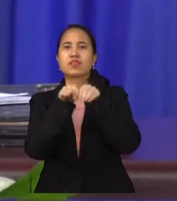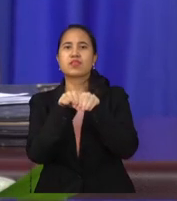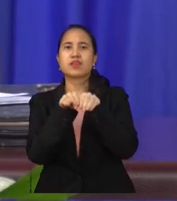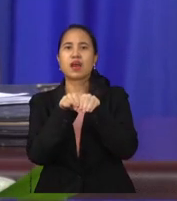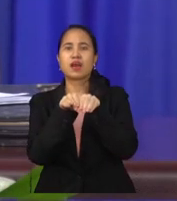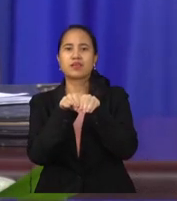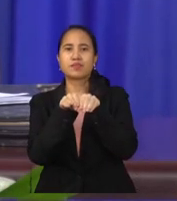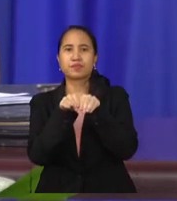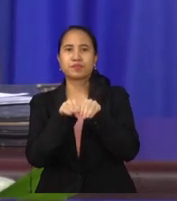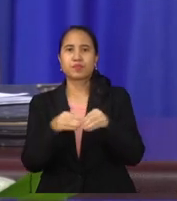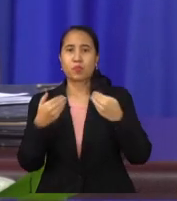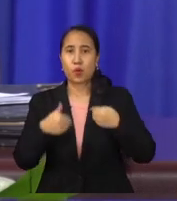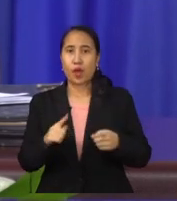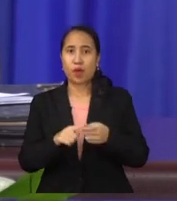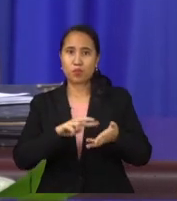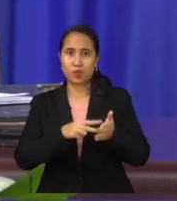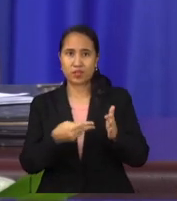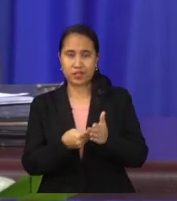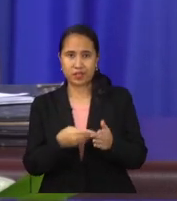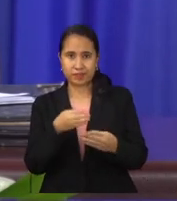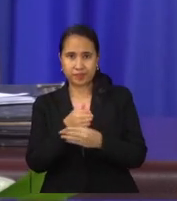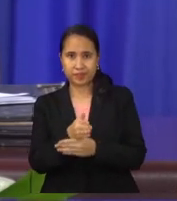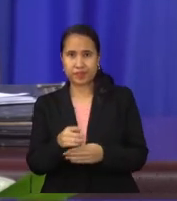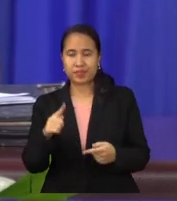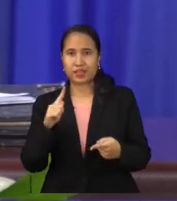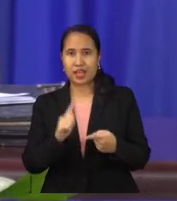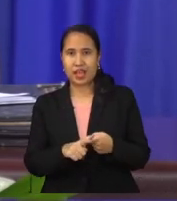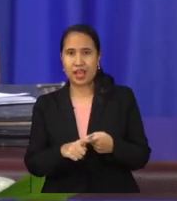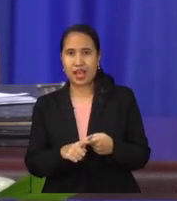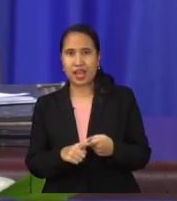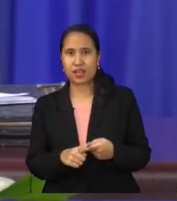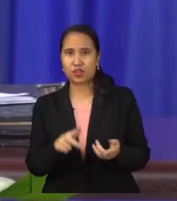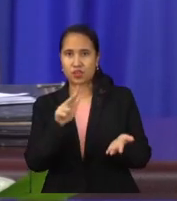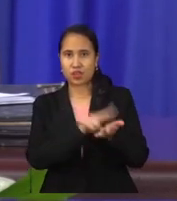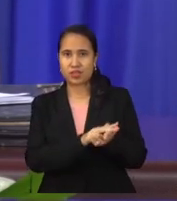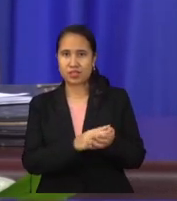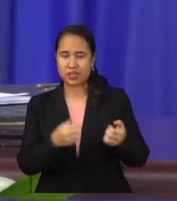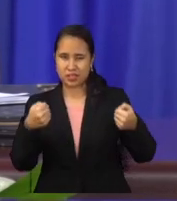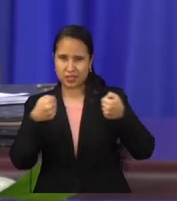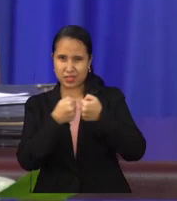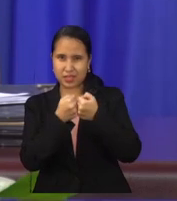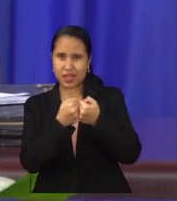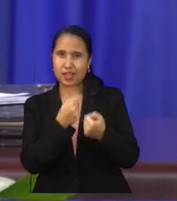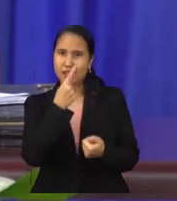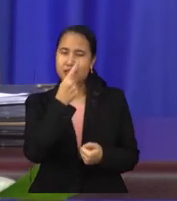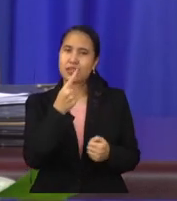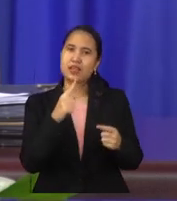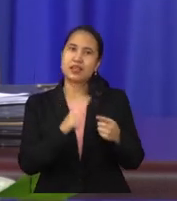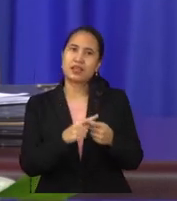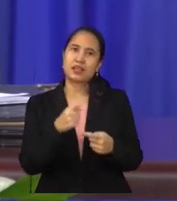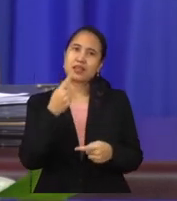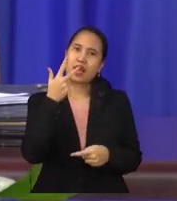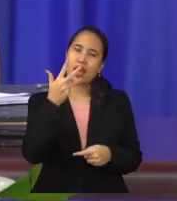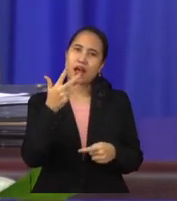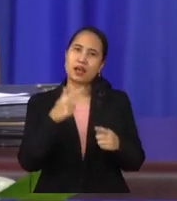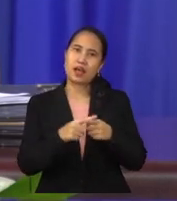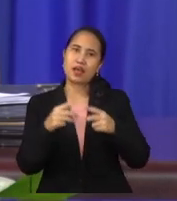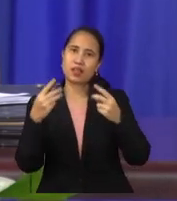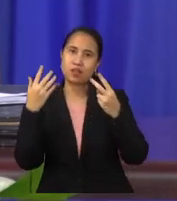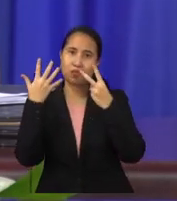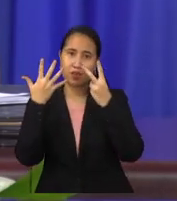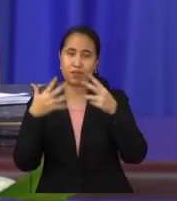zaken burger- en politieke rechten. En dat vermelde wet in strijd is met de artikelen 1, 8 en 25 van het Amerikaans